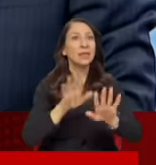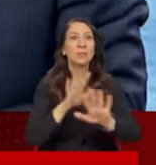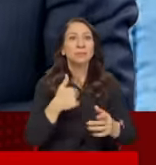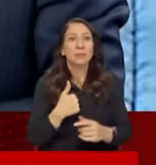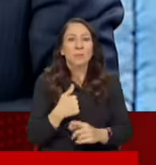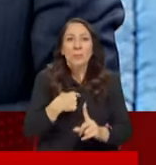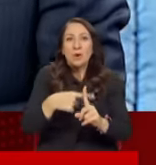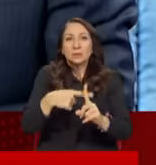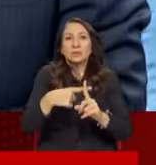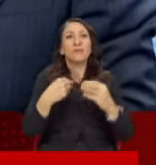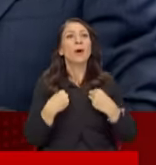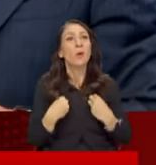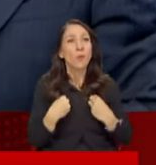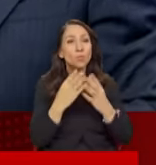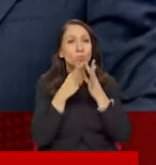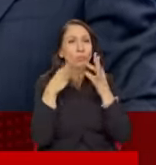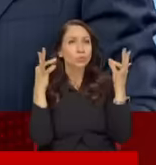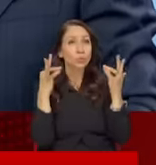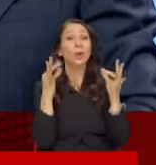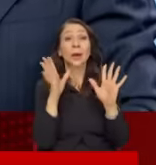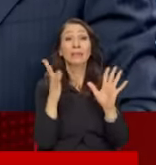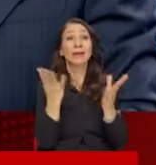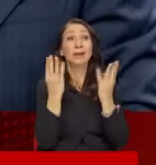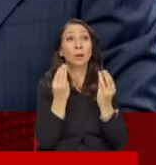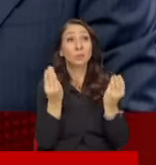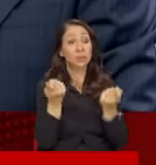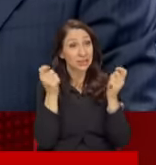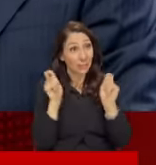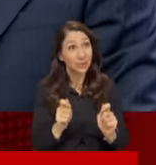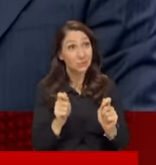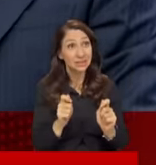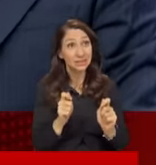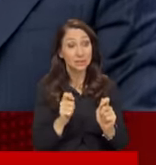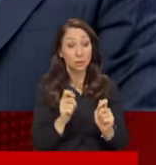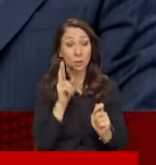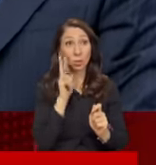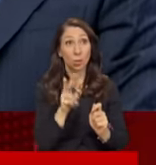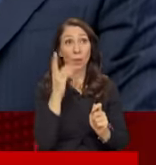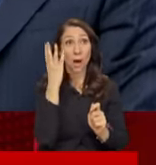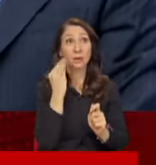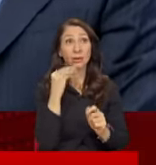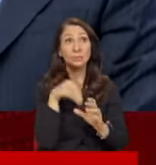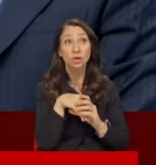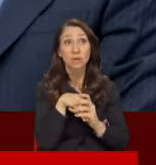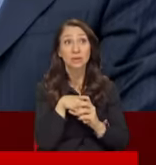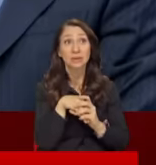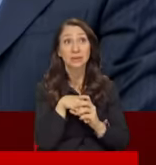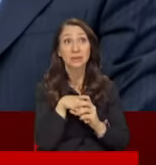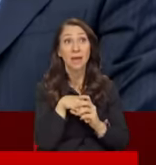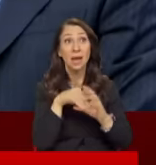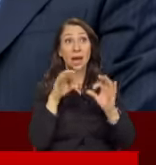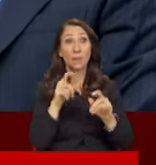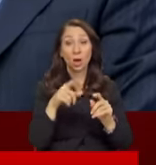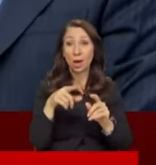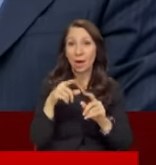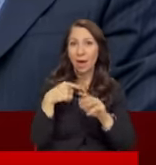beni çok motive ediyor ve Eee ne kadar güzel iş yaptığımızın karşılığını aldığım için Eee hemen Tabii